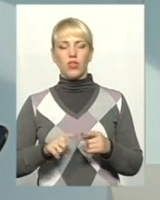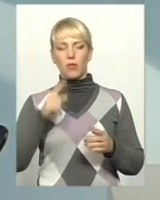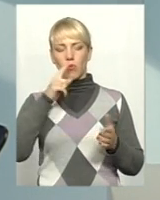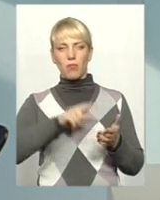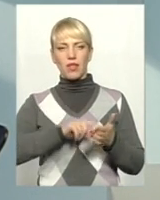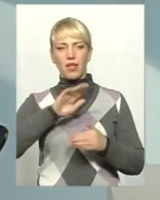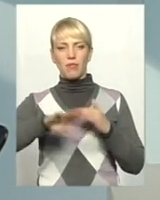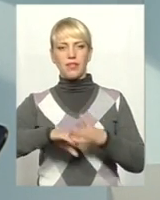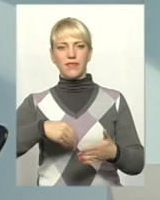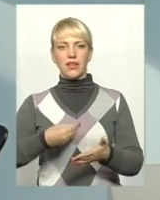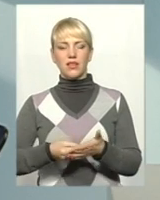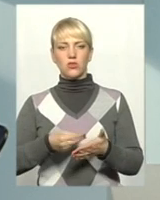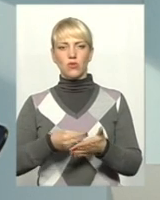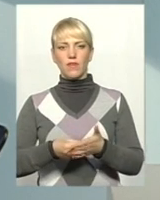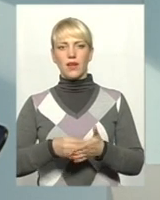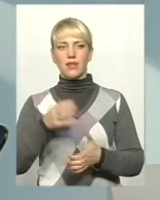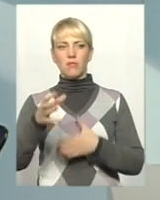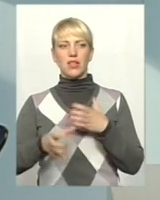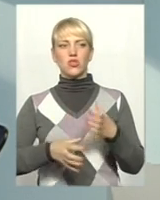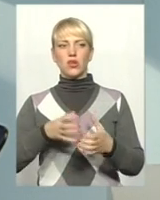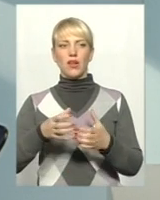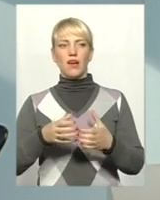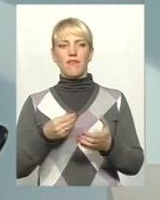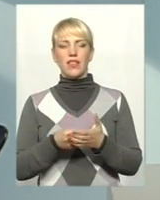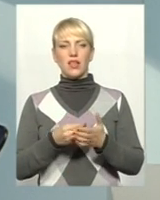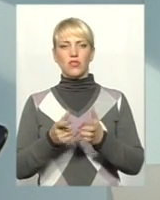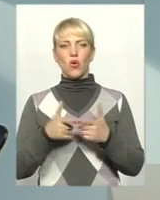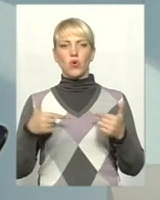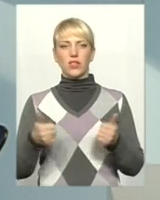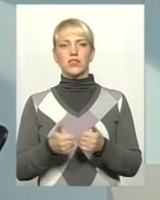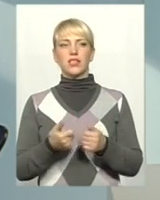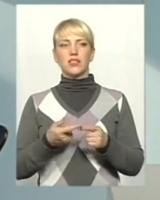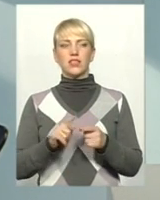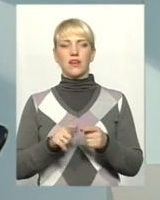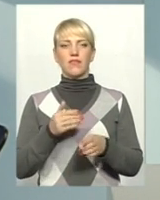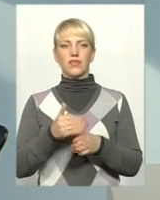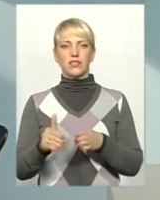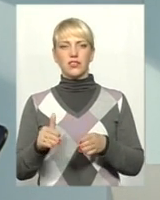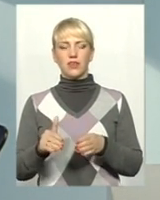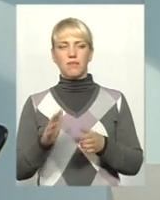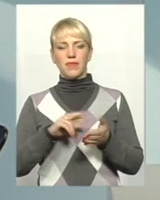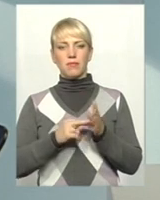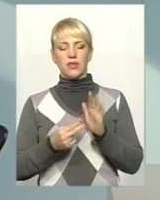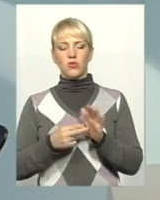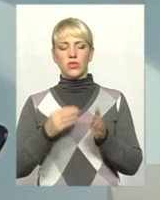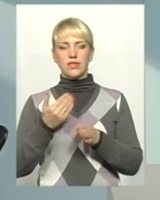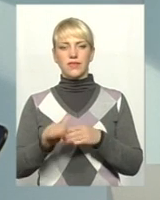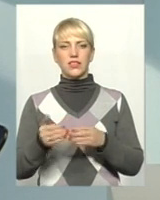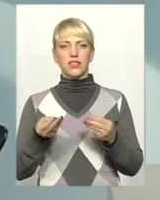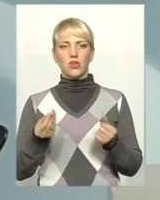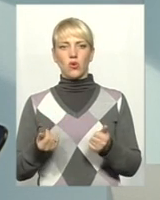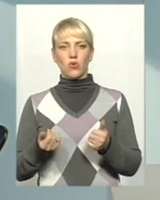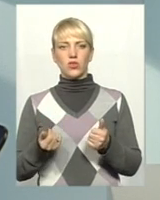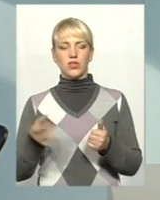під фінансування міжнародної фінансової організації, на неї виділені, планується виділити кошти